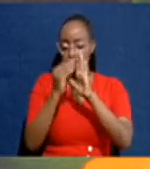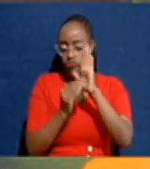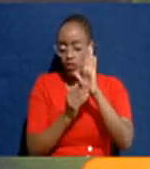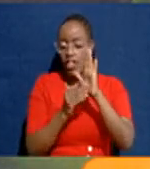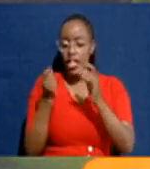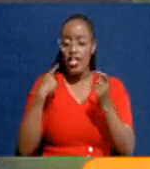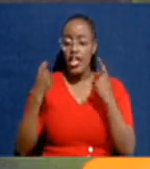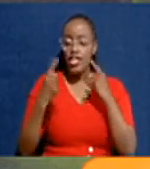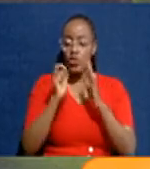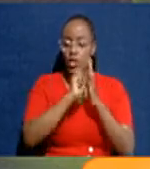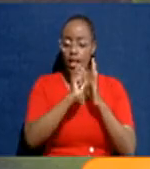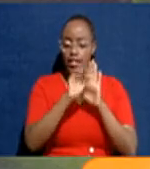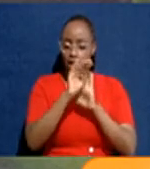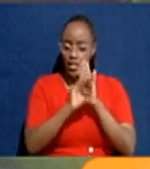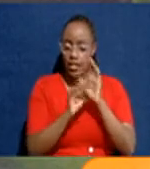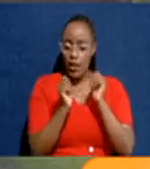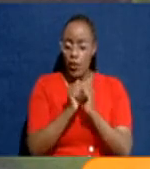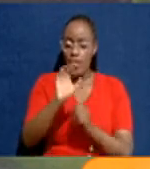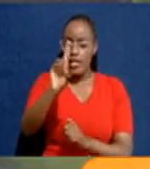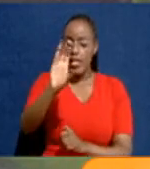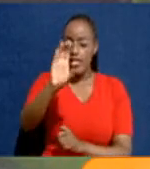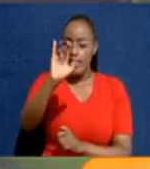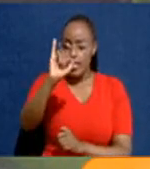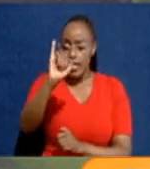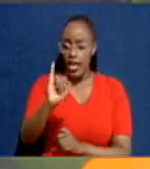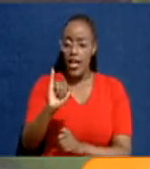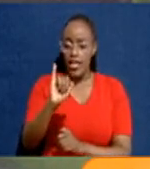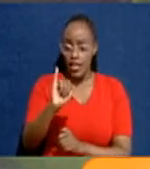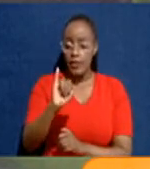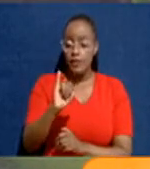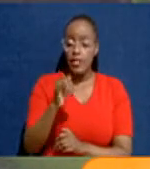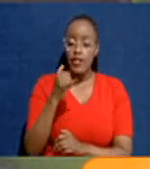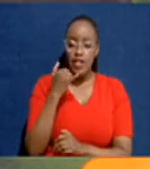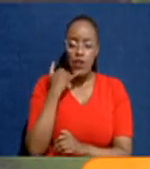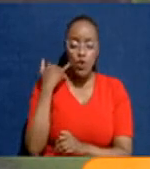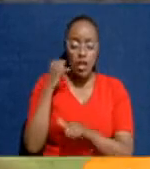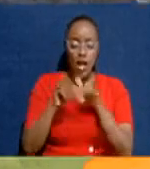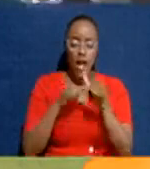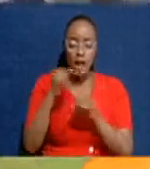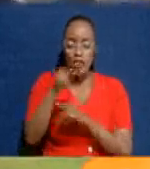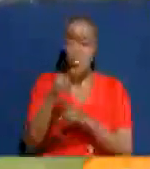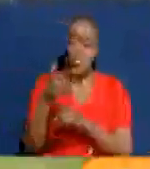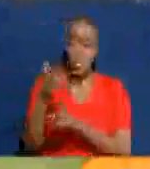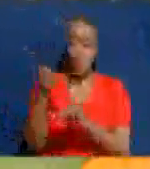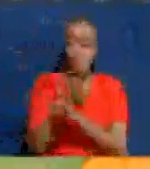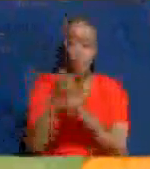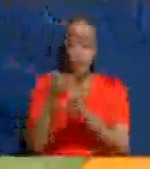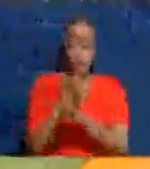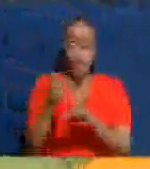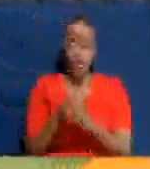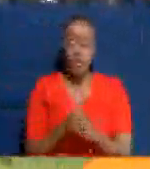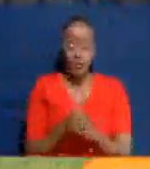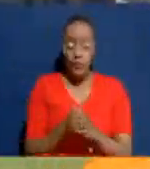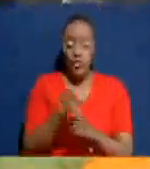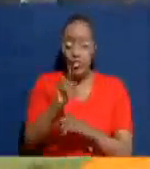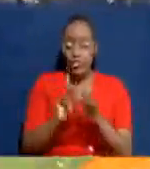Kericho, wakiandikisha taarifa na maafisa wa ujasusi katika kaunti ya Nakuru kuhusu machafuko hayo.